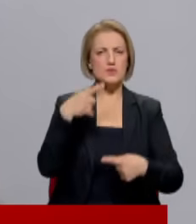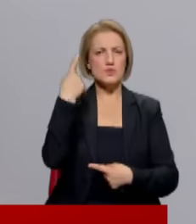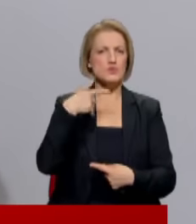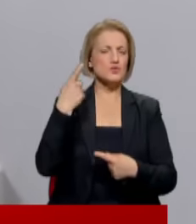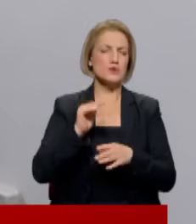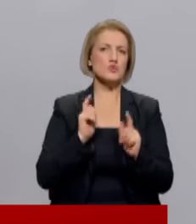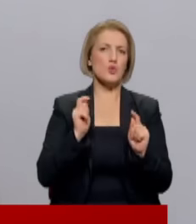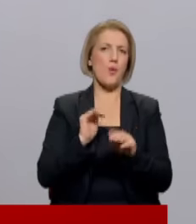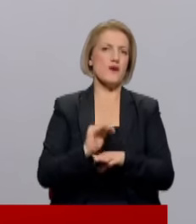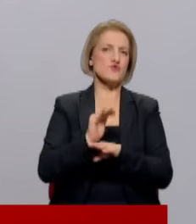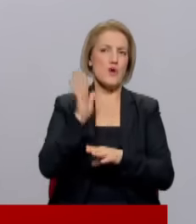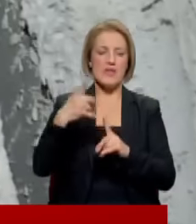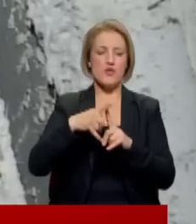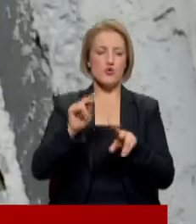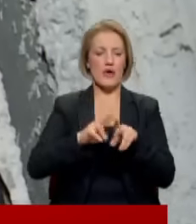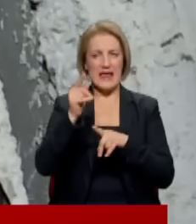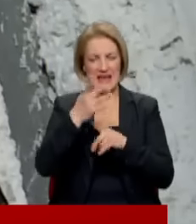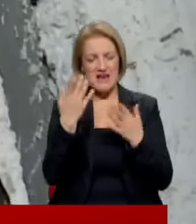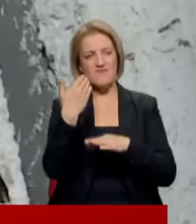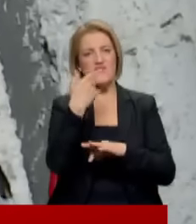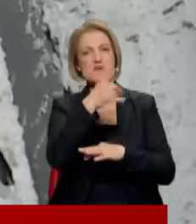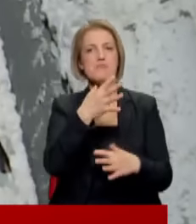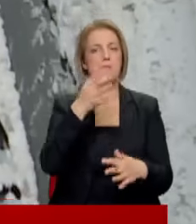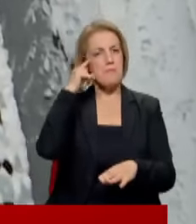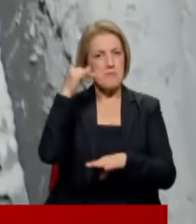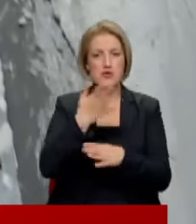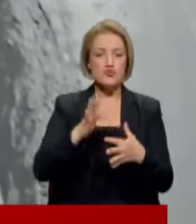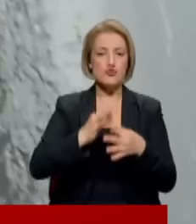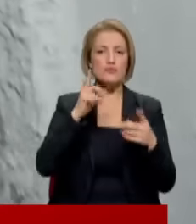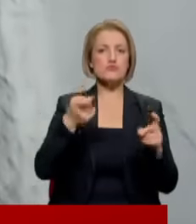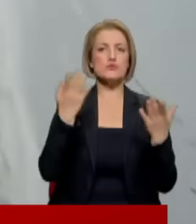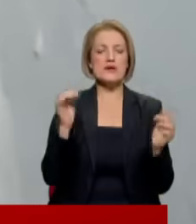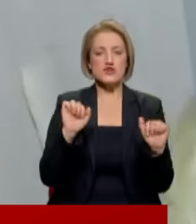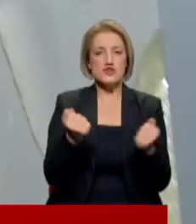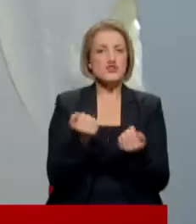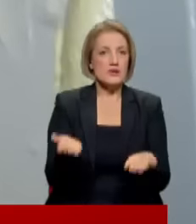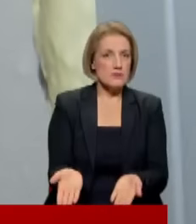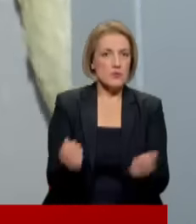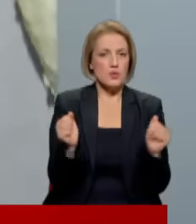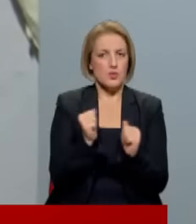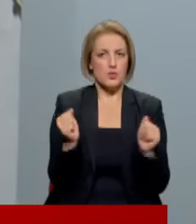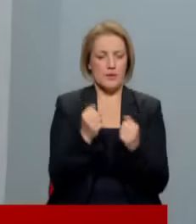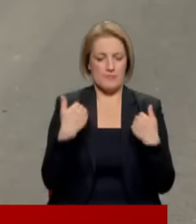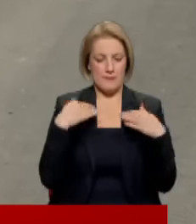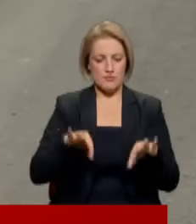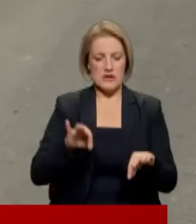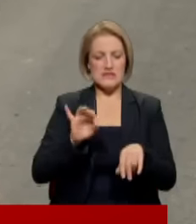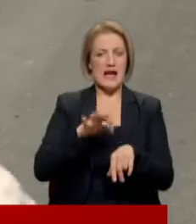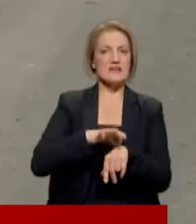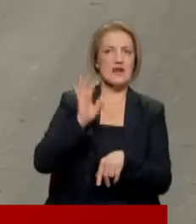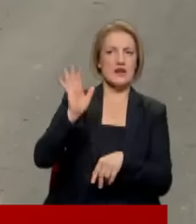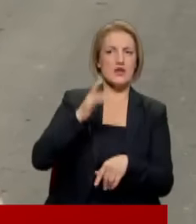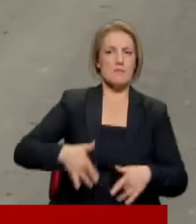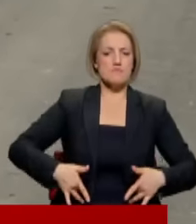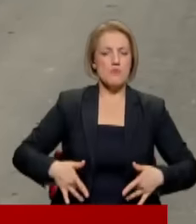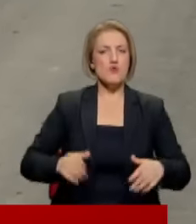zorluk yaşıyor Ne TOKİ ne de Yüklenici firma mağduriyeti gideriyor Kış geldi üşüyoruz Bakın ben buradan şimdi hastaneye gidiyorum